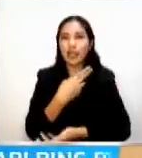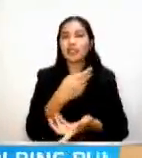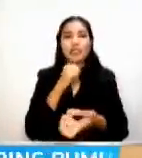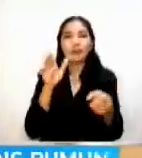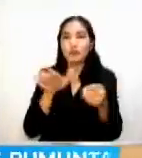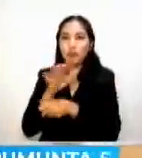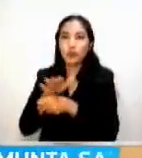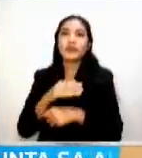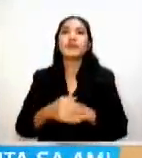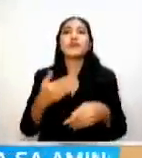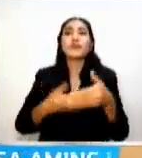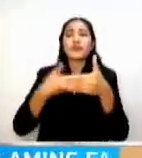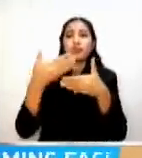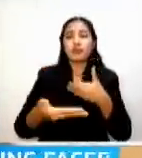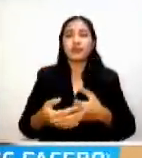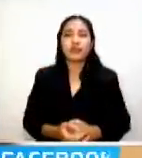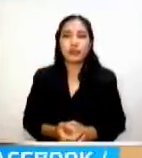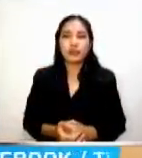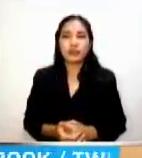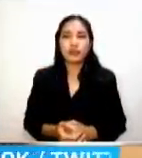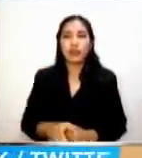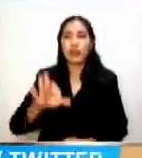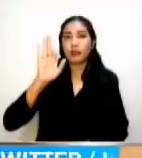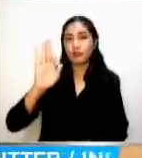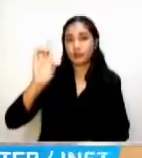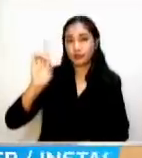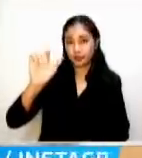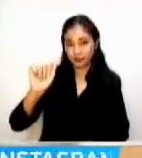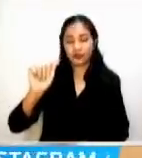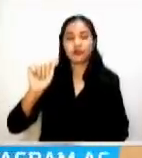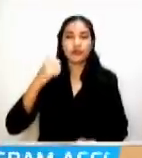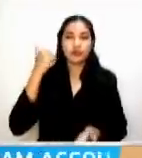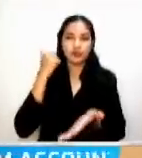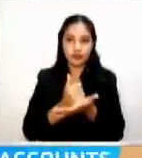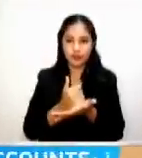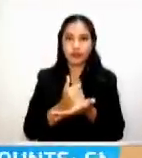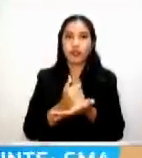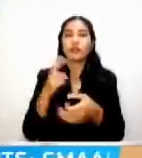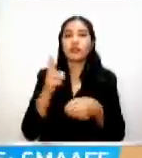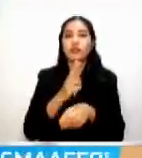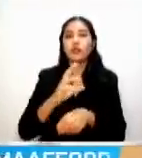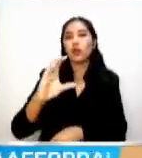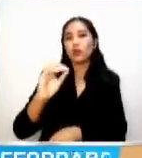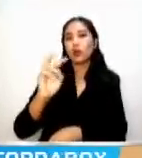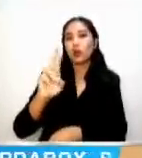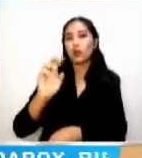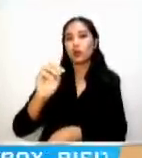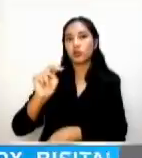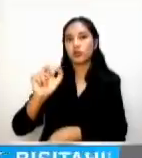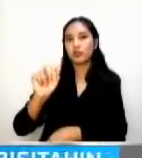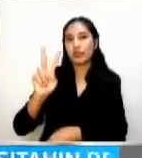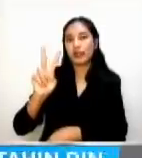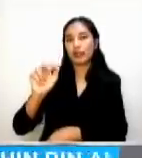Aprobado na ng ating Food and Drug Administration ang paggamit ng CoronaVac ng Sinovac sa mga senior citizen. Base po ito